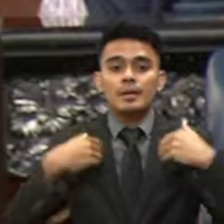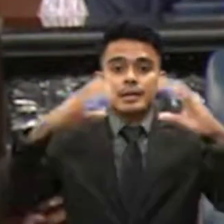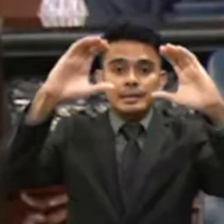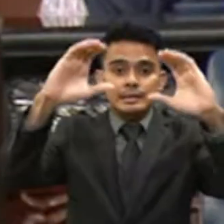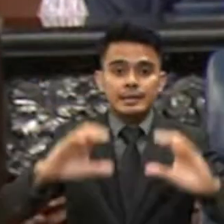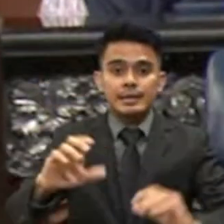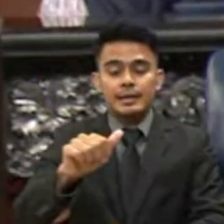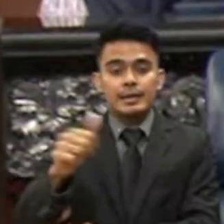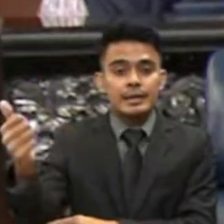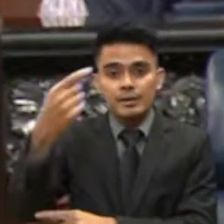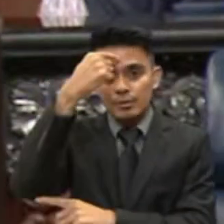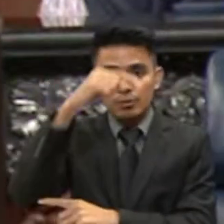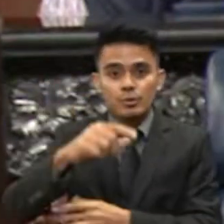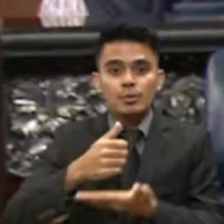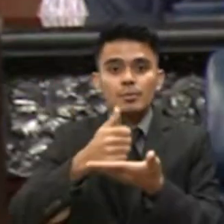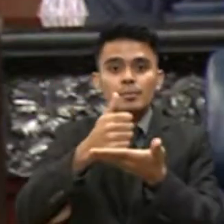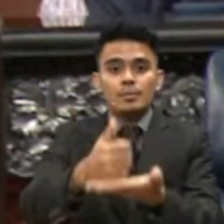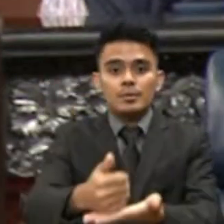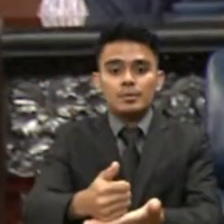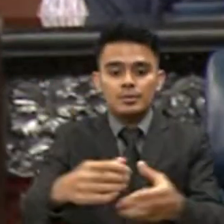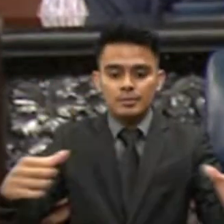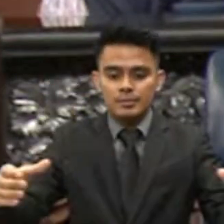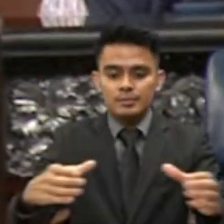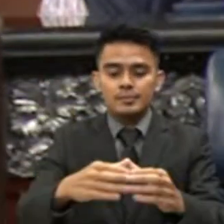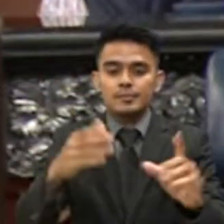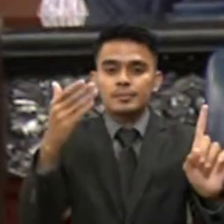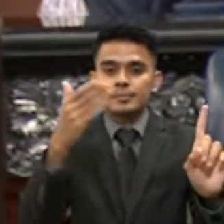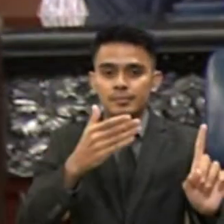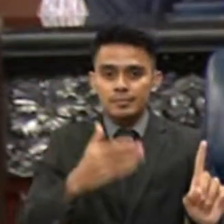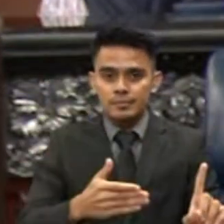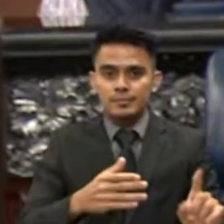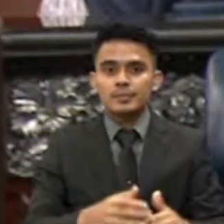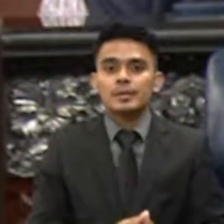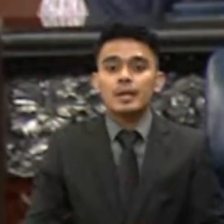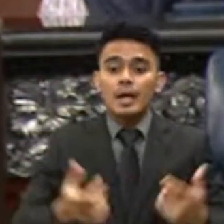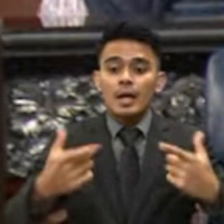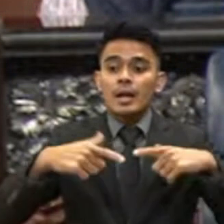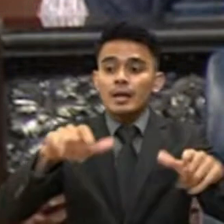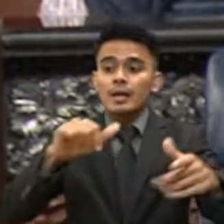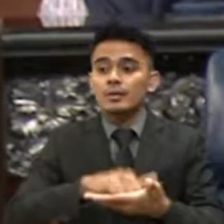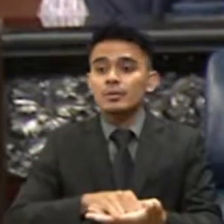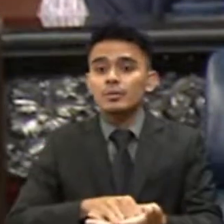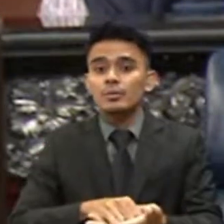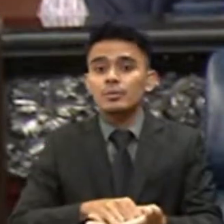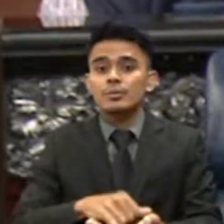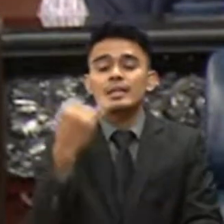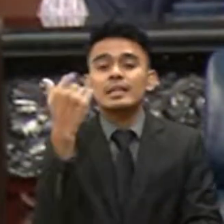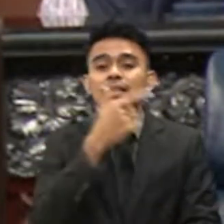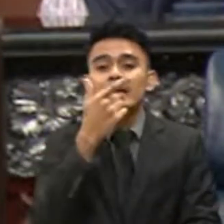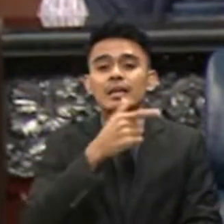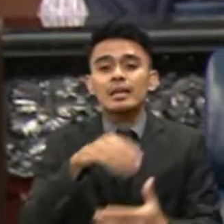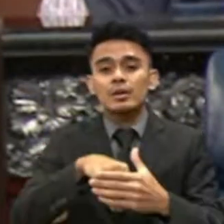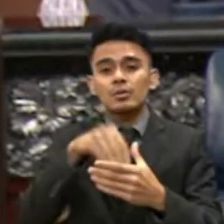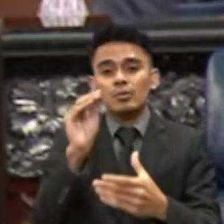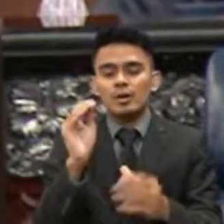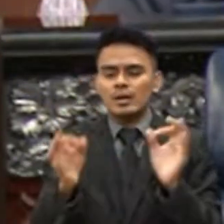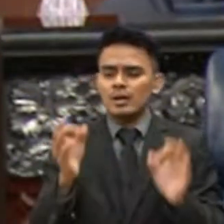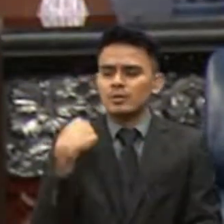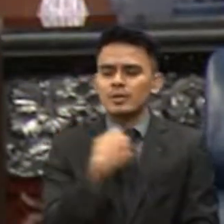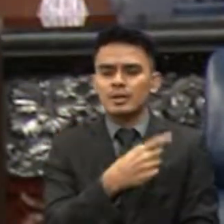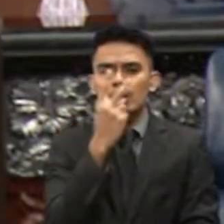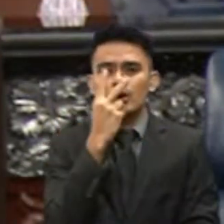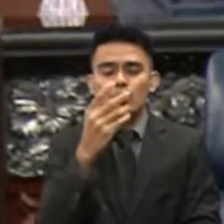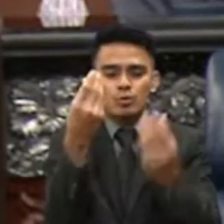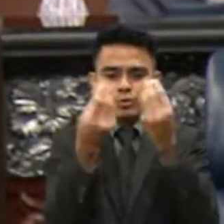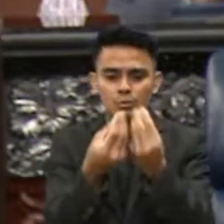kaidah-kaidah lain untuk membantu pada kumpulan-kumpulan yang layak itu sebenarnya apabila kita lihat kepada